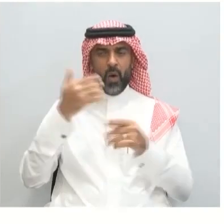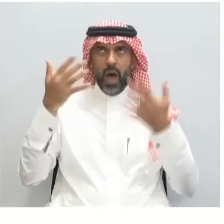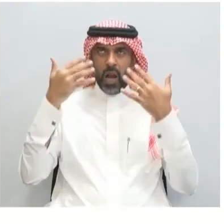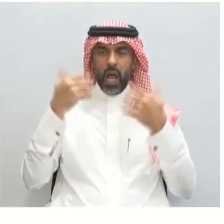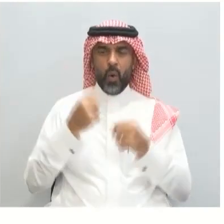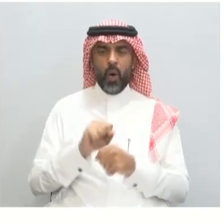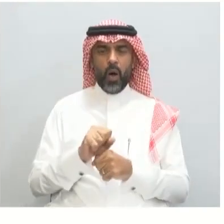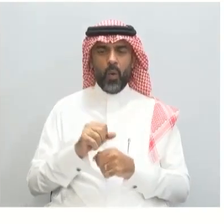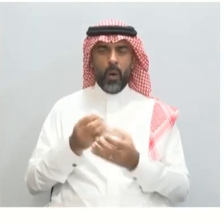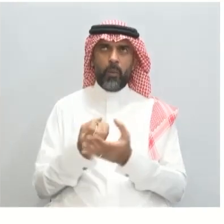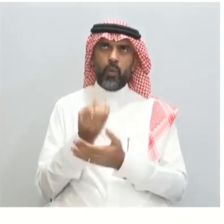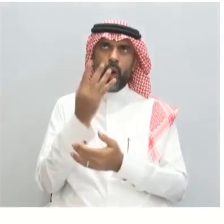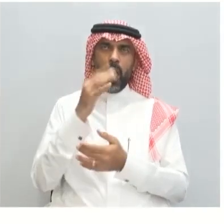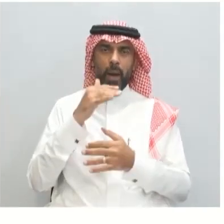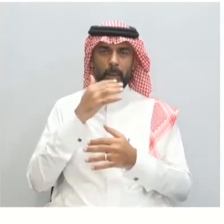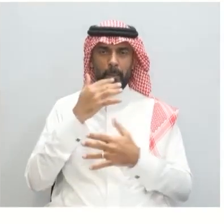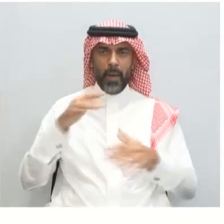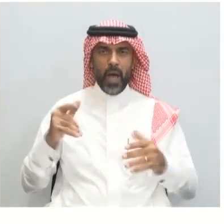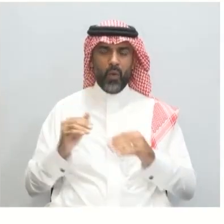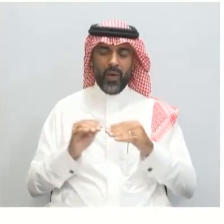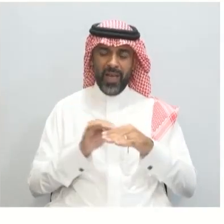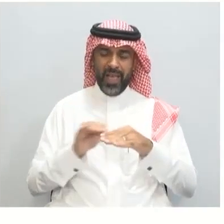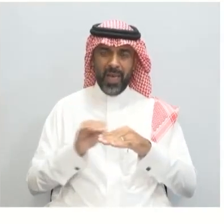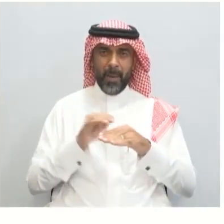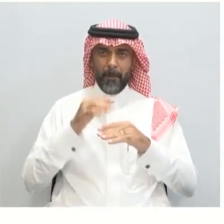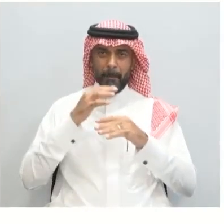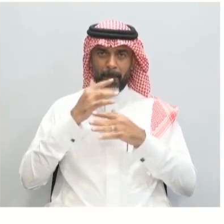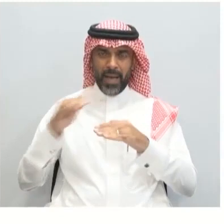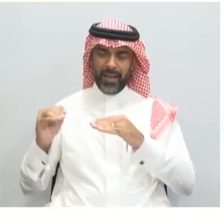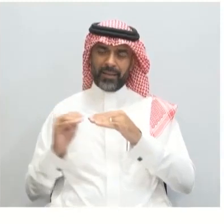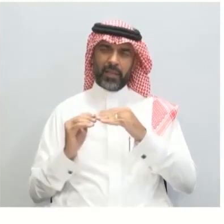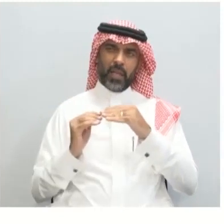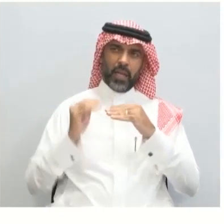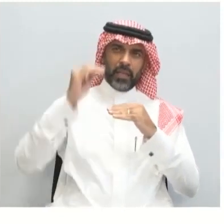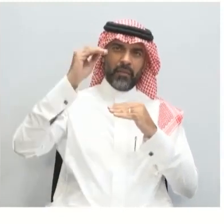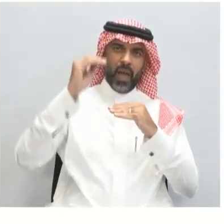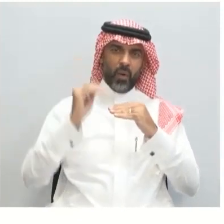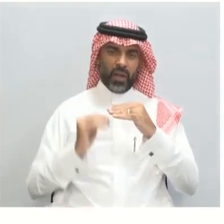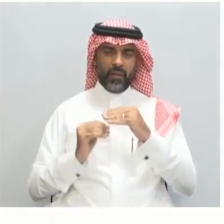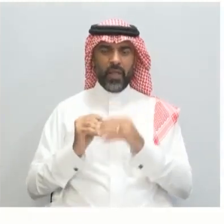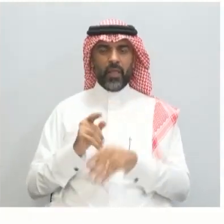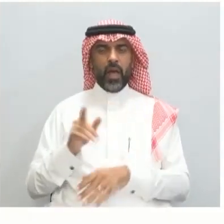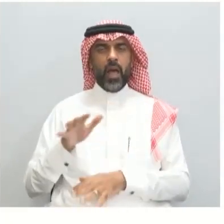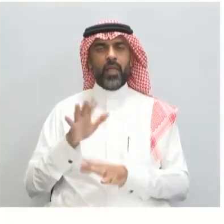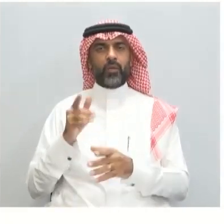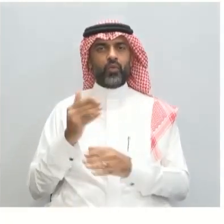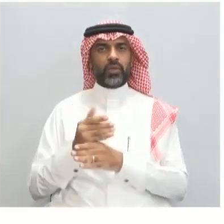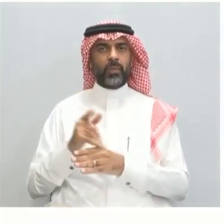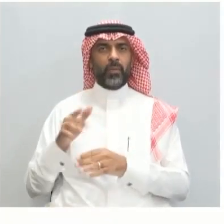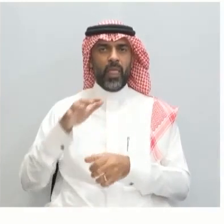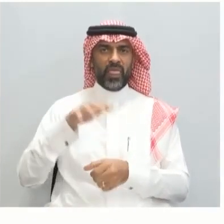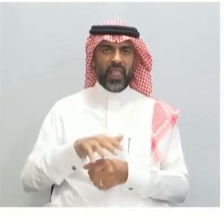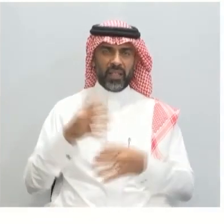عن سطح البحر كلها ابنائي وبناتي الطلاب لها تاثير بعد امر الله على الضغط